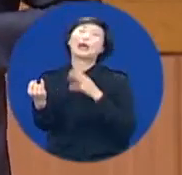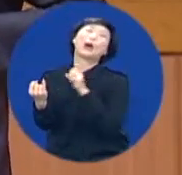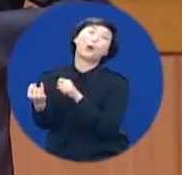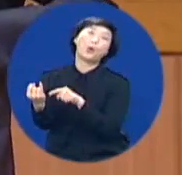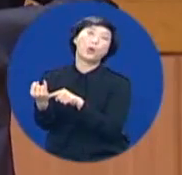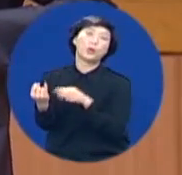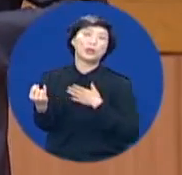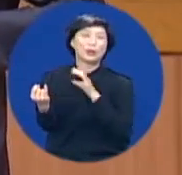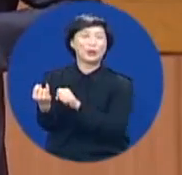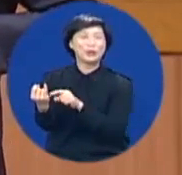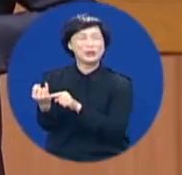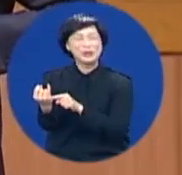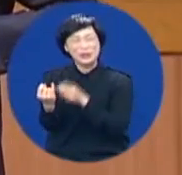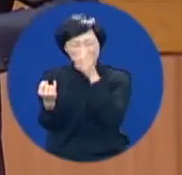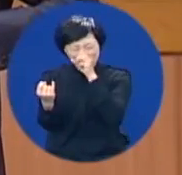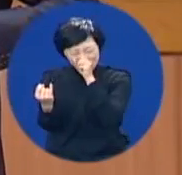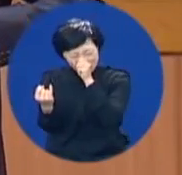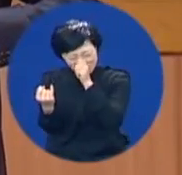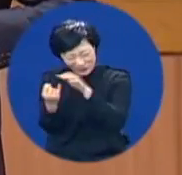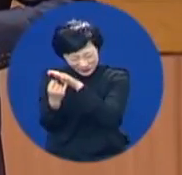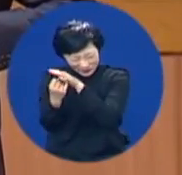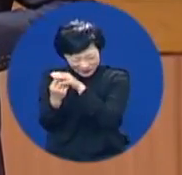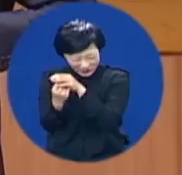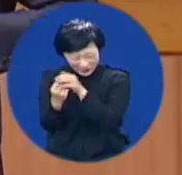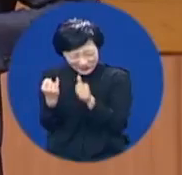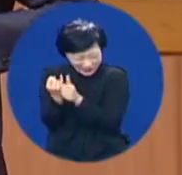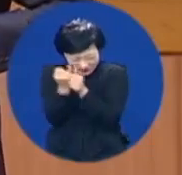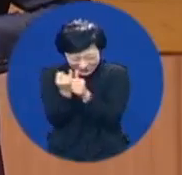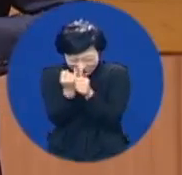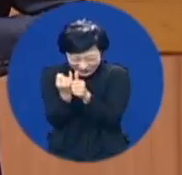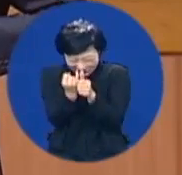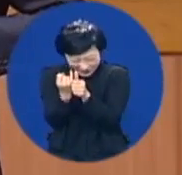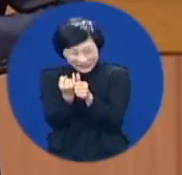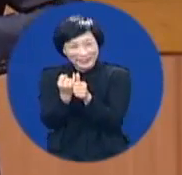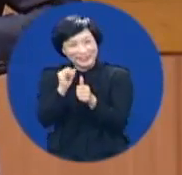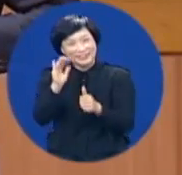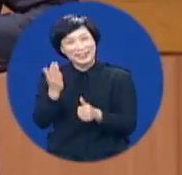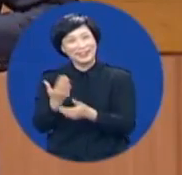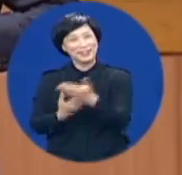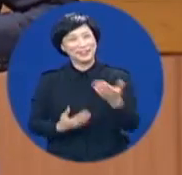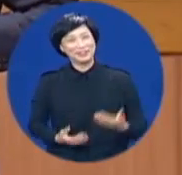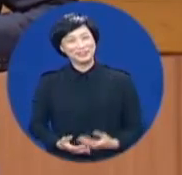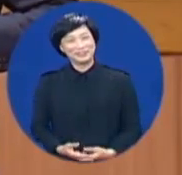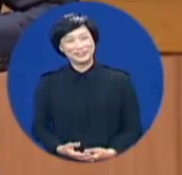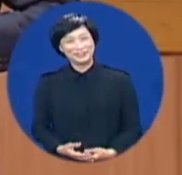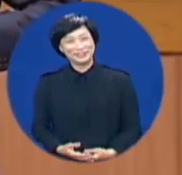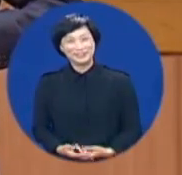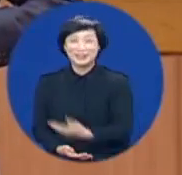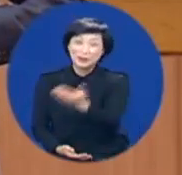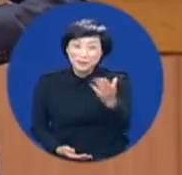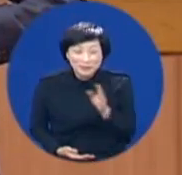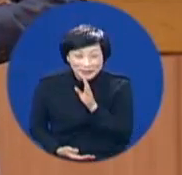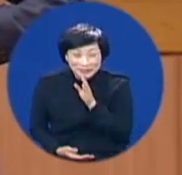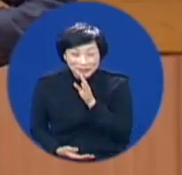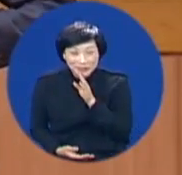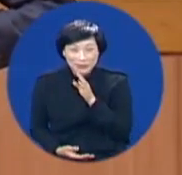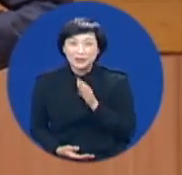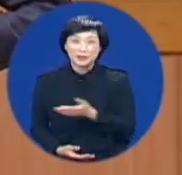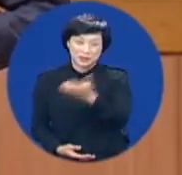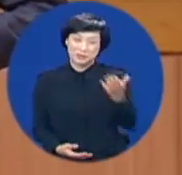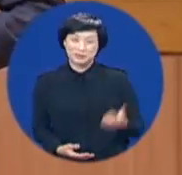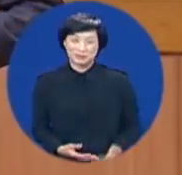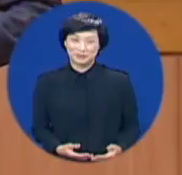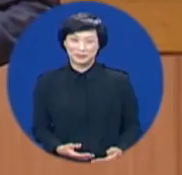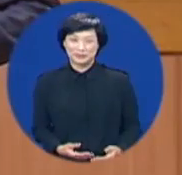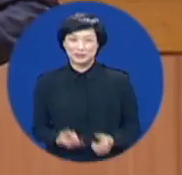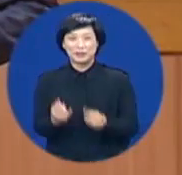얼마나 좋겠느냐. 그래서 둘이는 죽고 못 사는 거예요. 부모들이 절대 그런 죽고 못